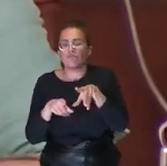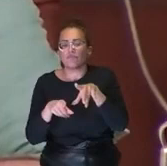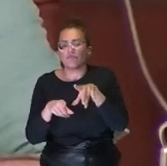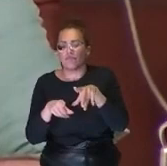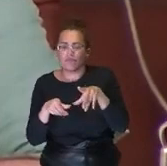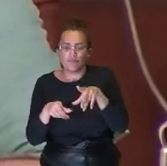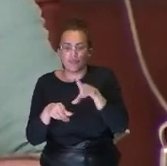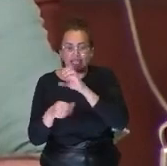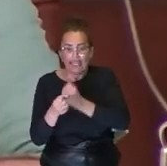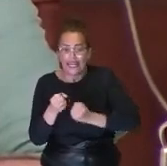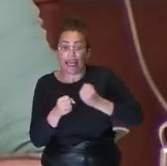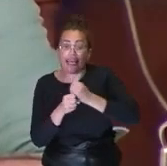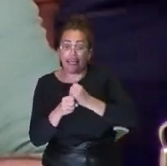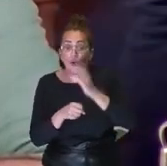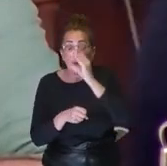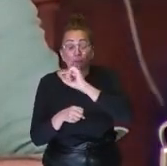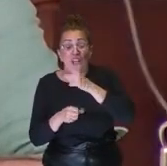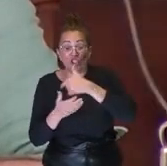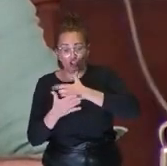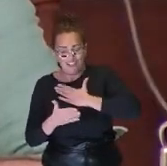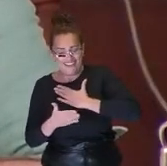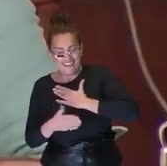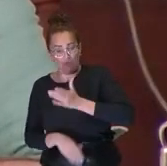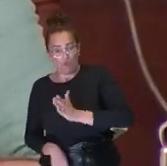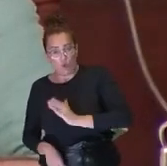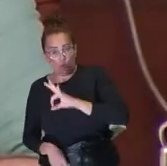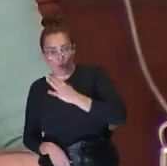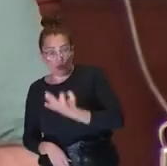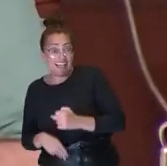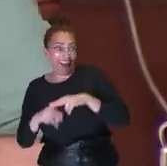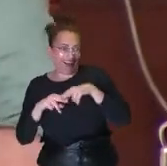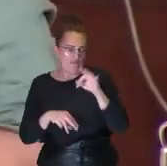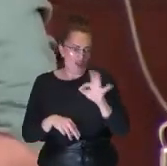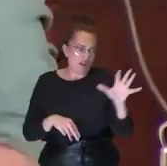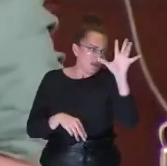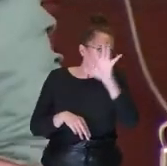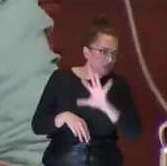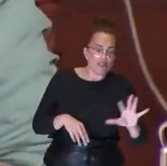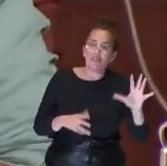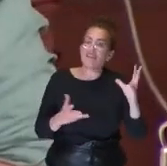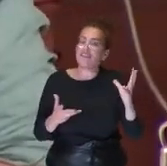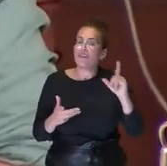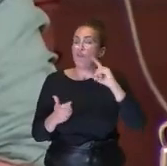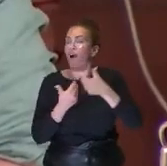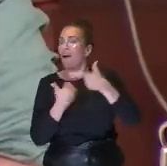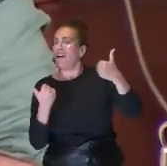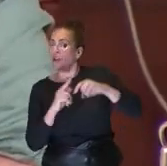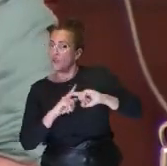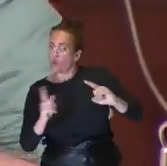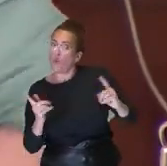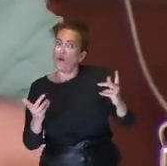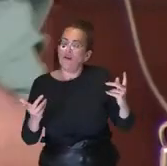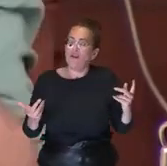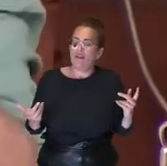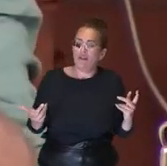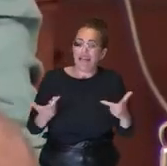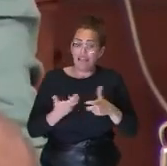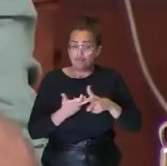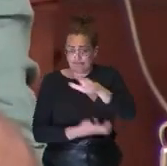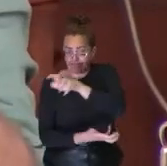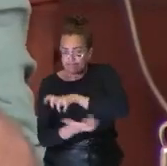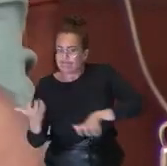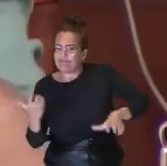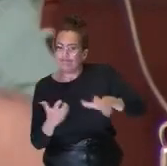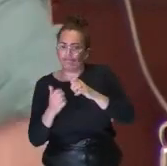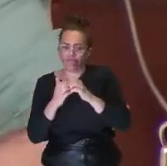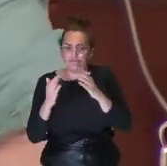dans un contexte local, certes, mais surtout dans un contexte national qui est particulièrement tendu. J'évoquais tout à l'heure la question de la crise immobilière.